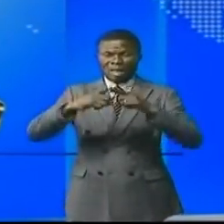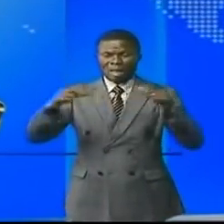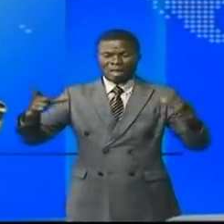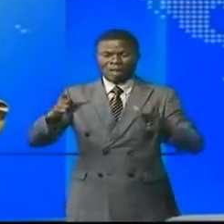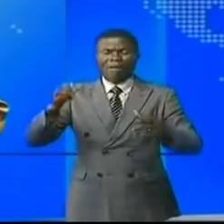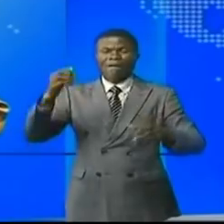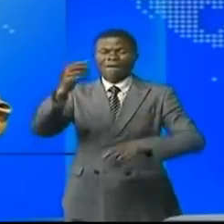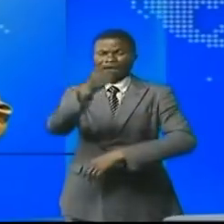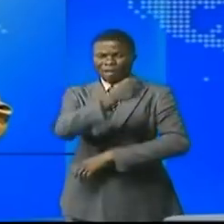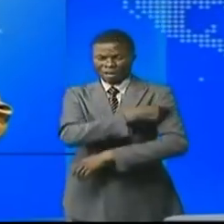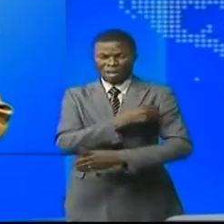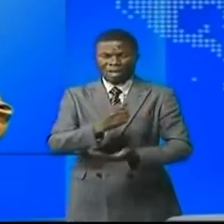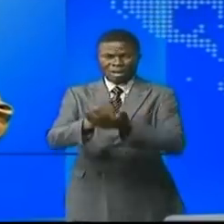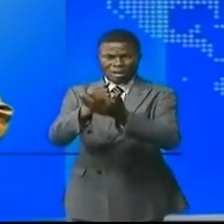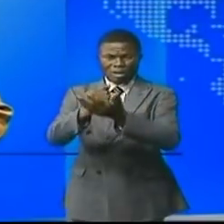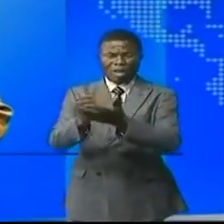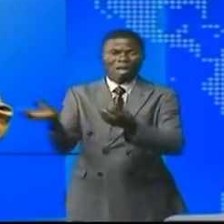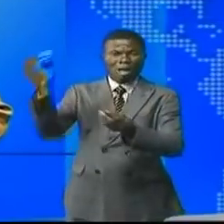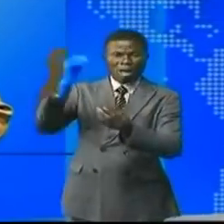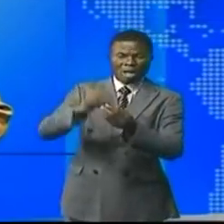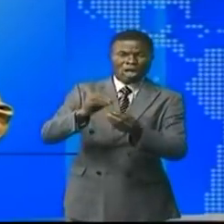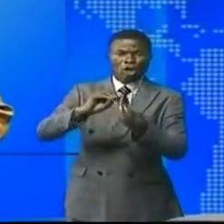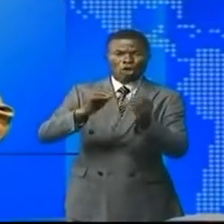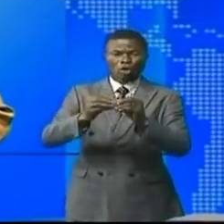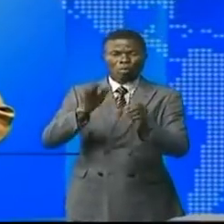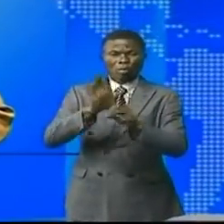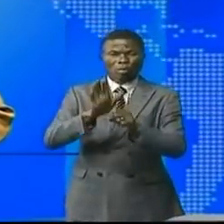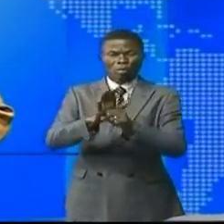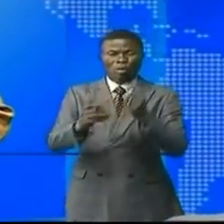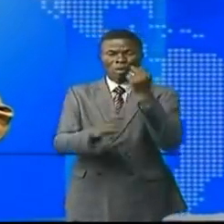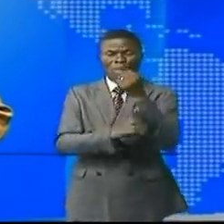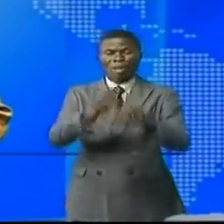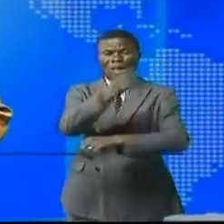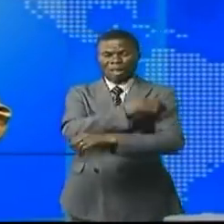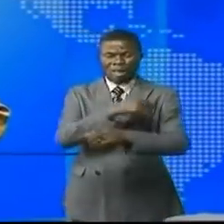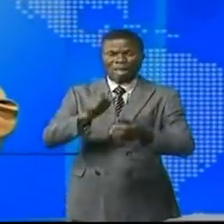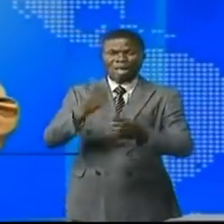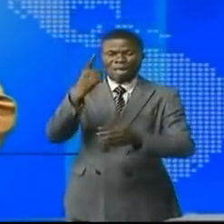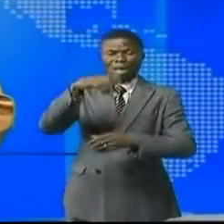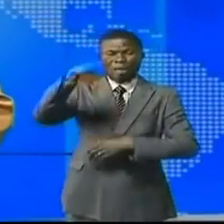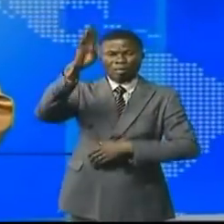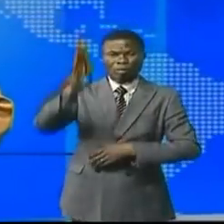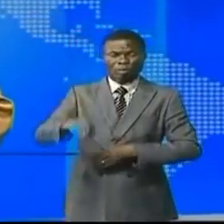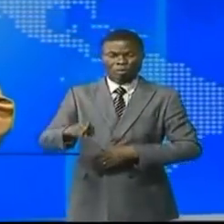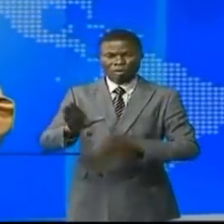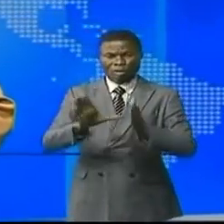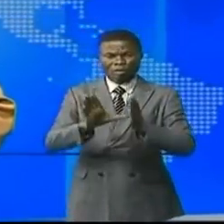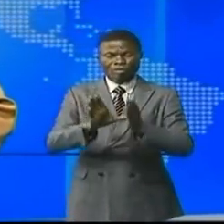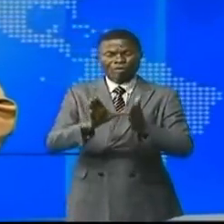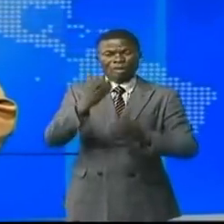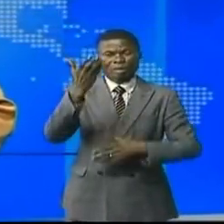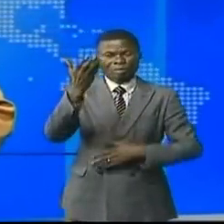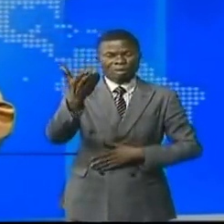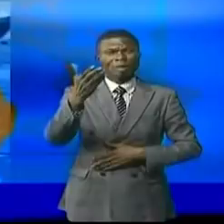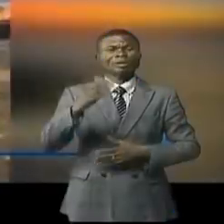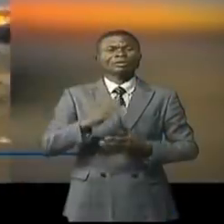vaccination qui va permettre d'augmenter le taux de vaccination estimé à 1%. Un reportage de Louisette